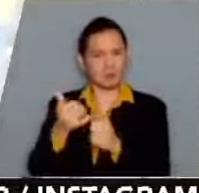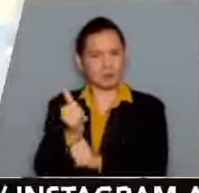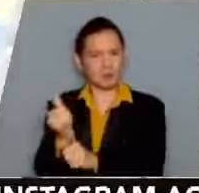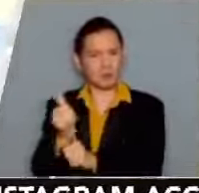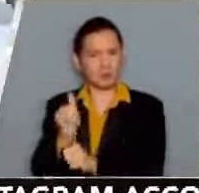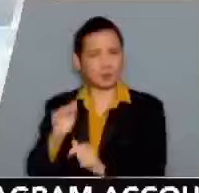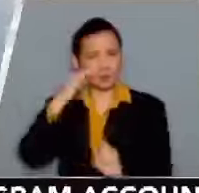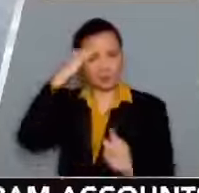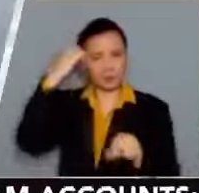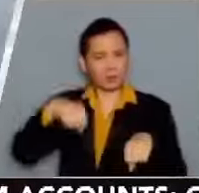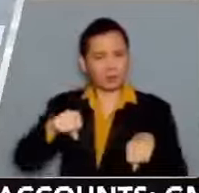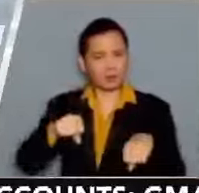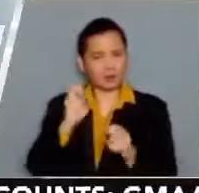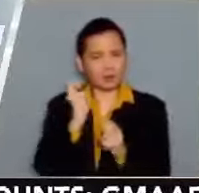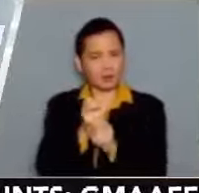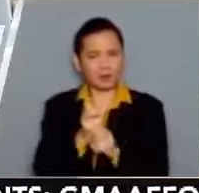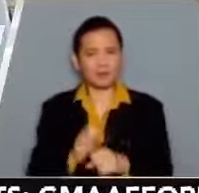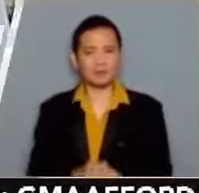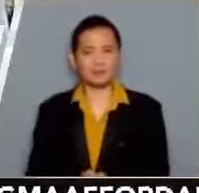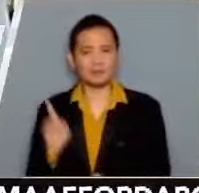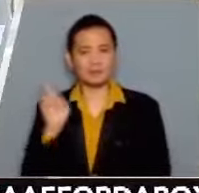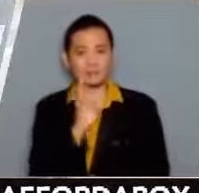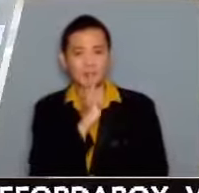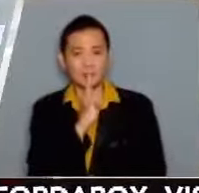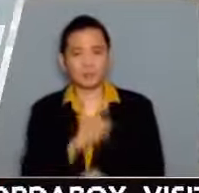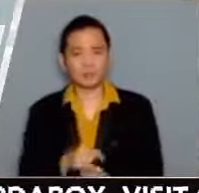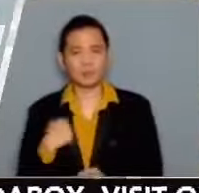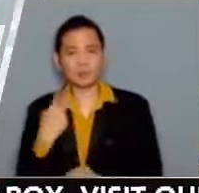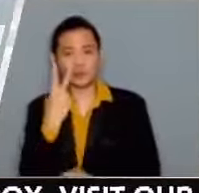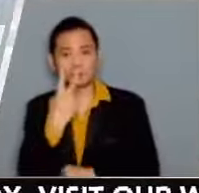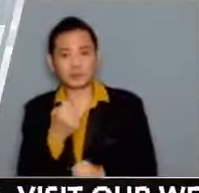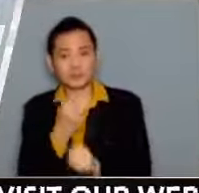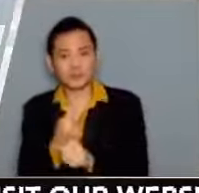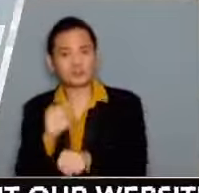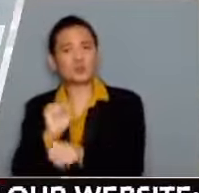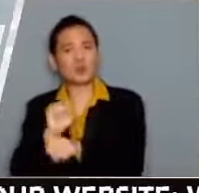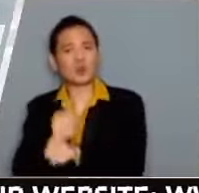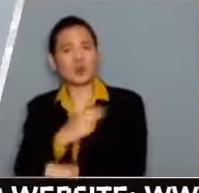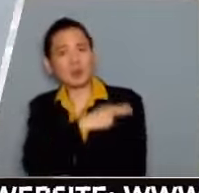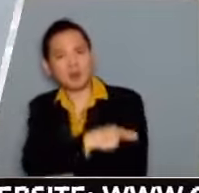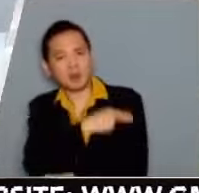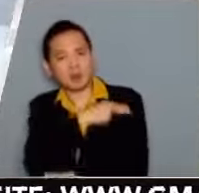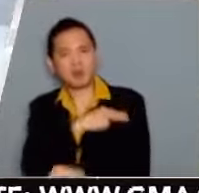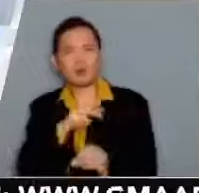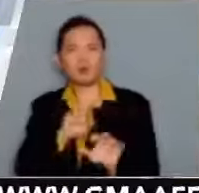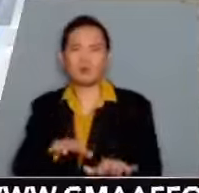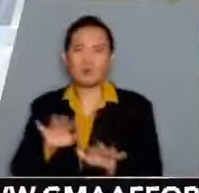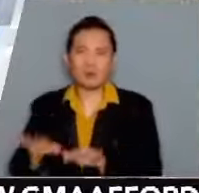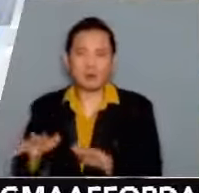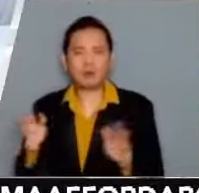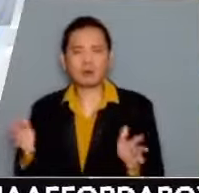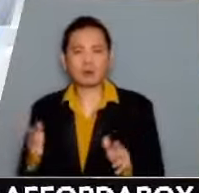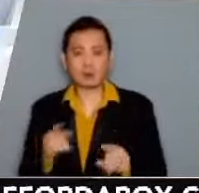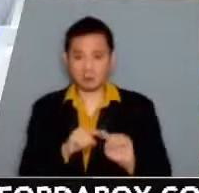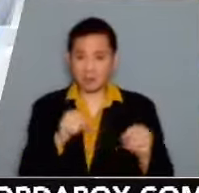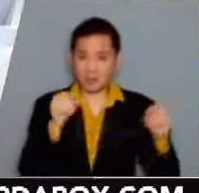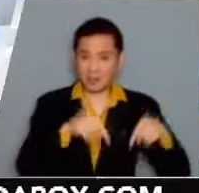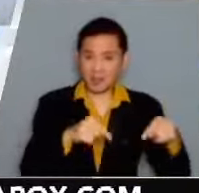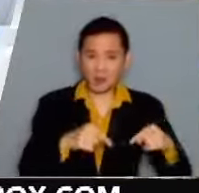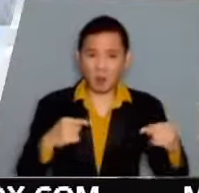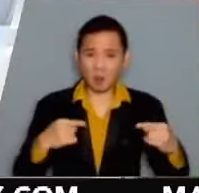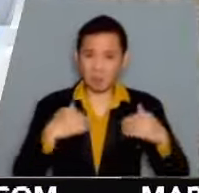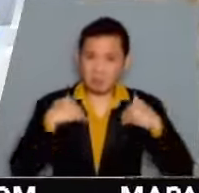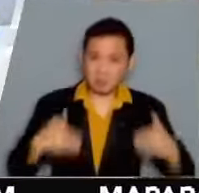For 2 years, nasa ospital lang po ako nagtitaping. Medyo relax lang naman. Pero dito po, buong katawan talaga yung